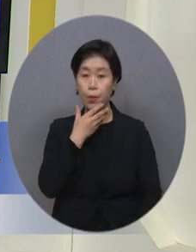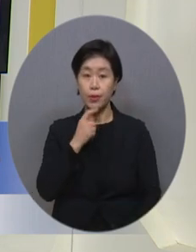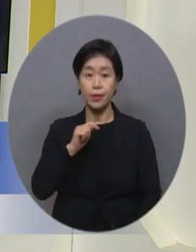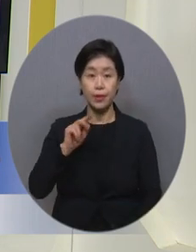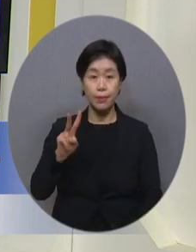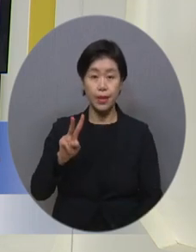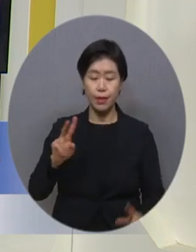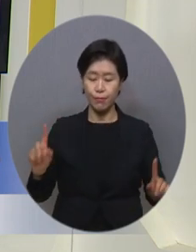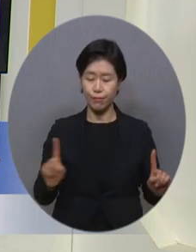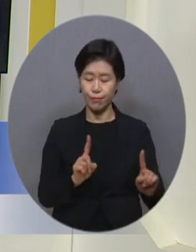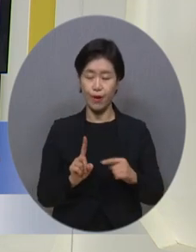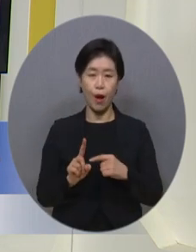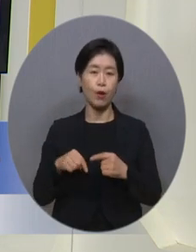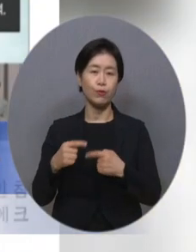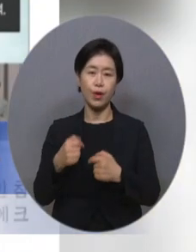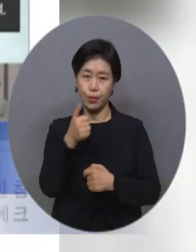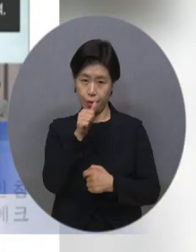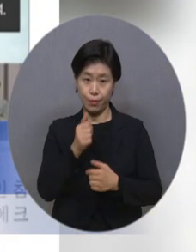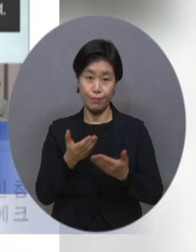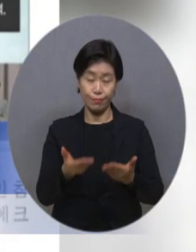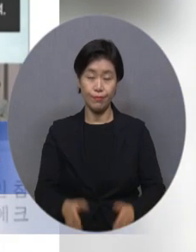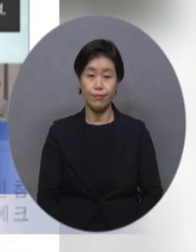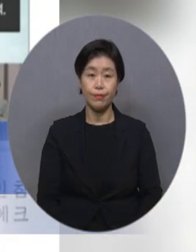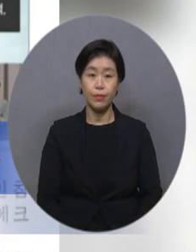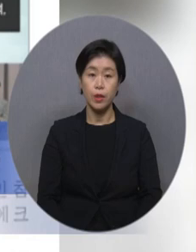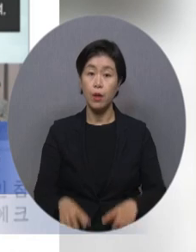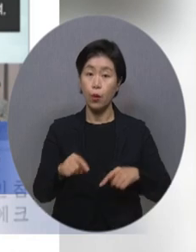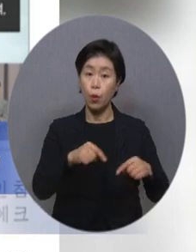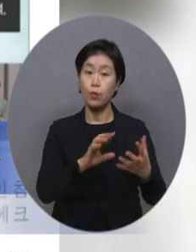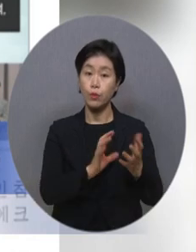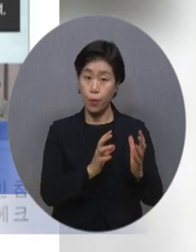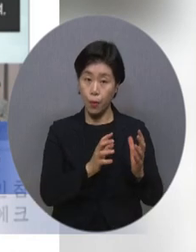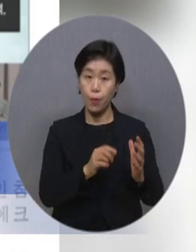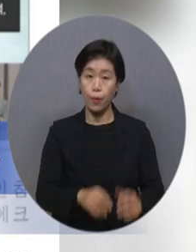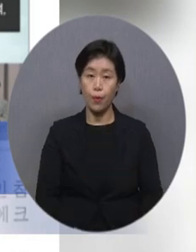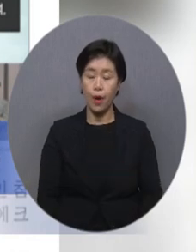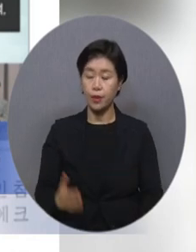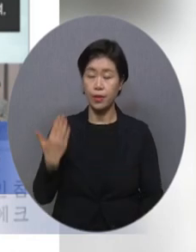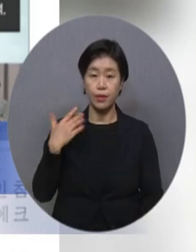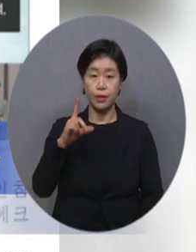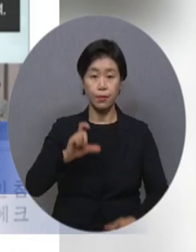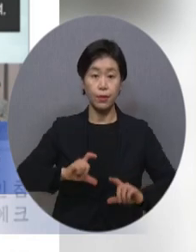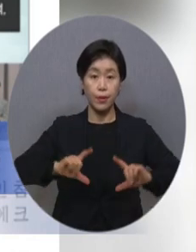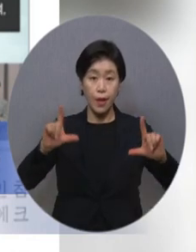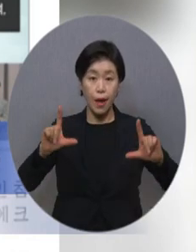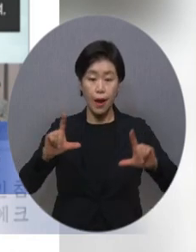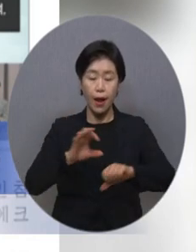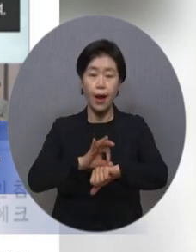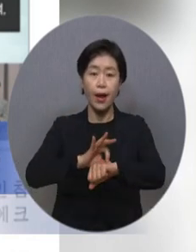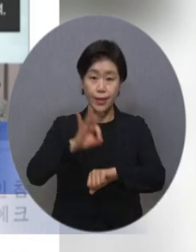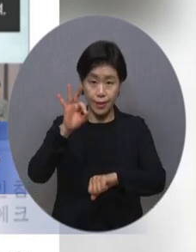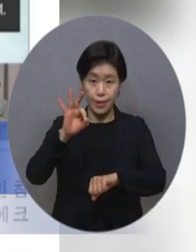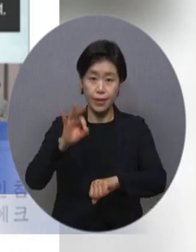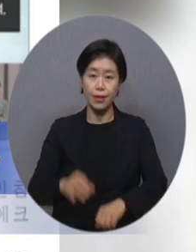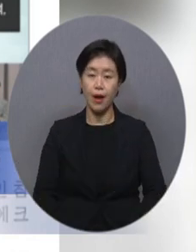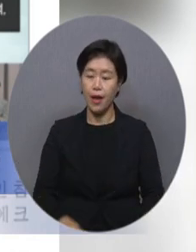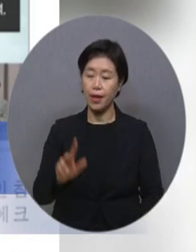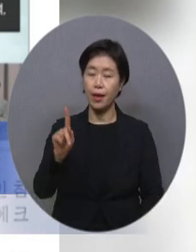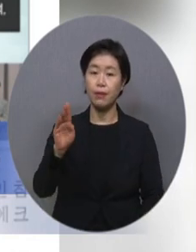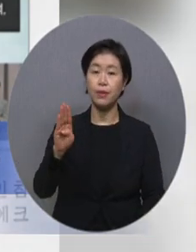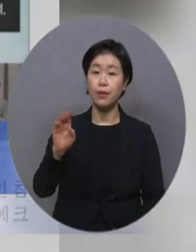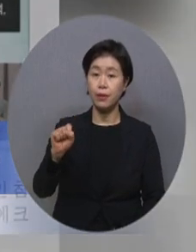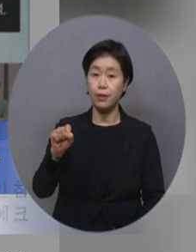일대일 수어로 방송됐습니다 정책토론회는 지난 15일 오전 10시 KBS 스튜디오에서